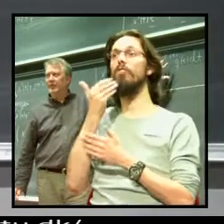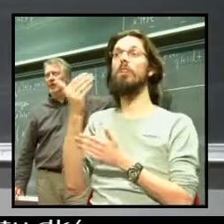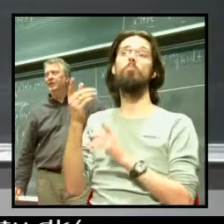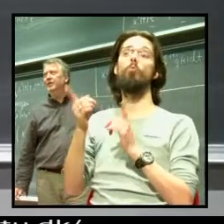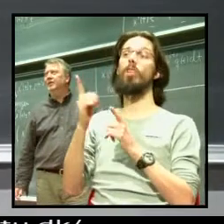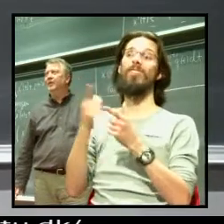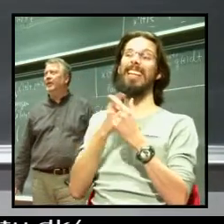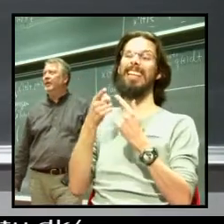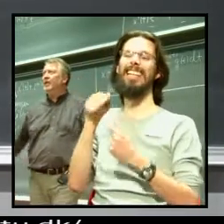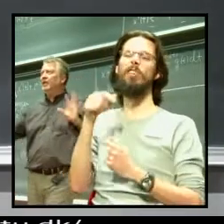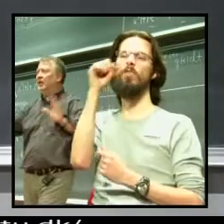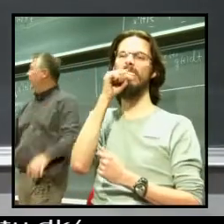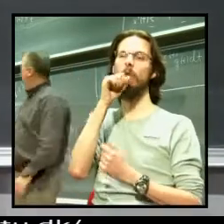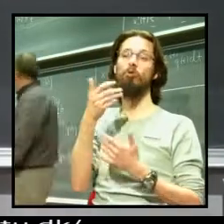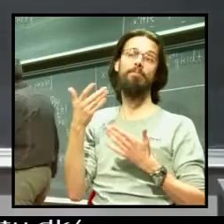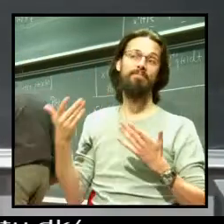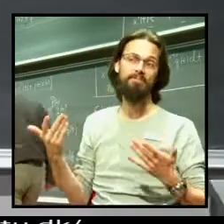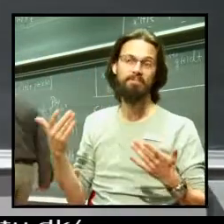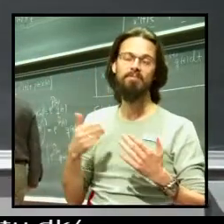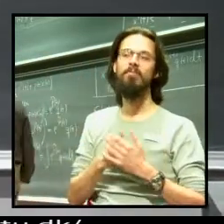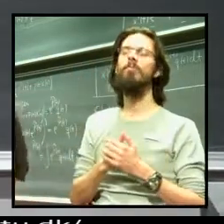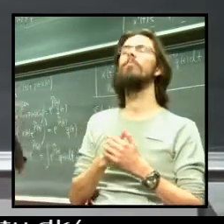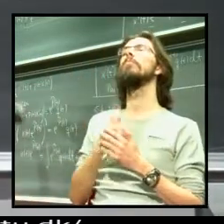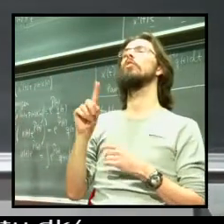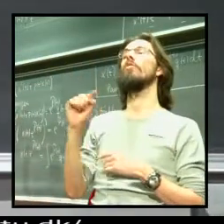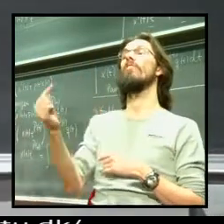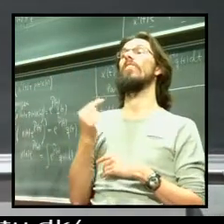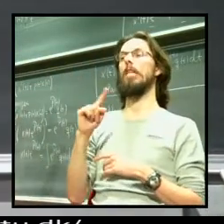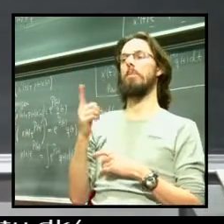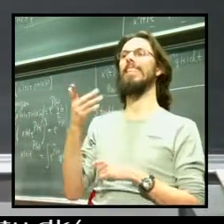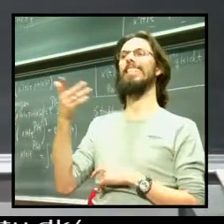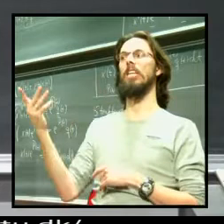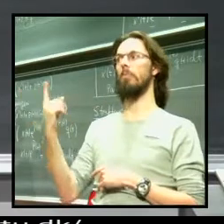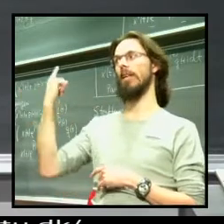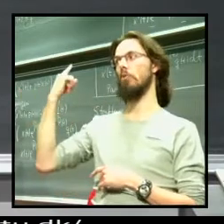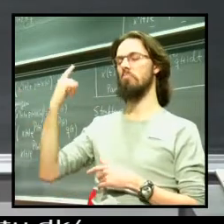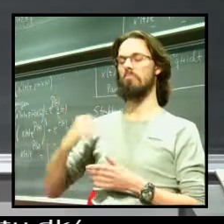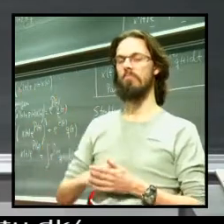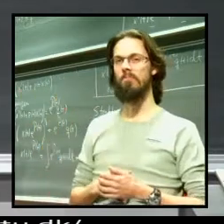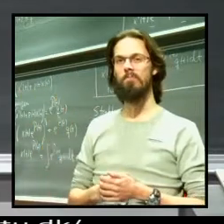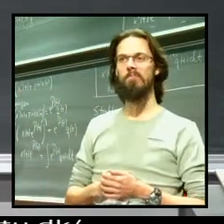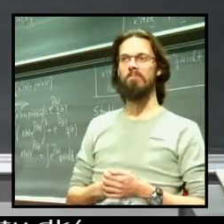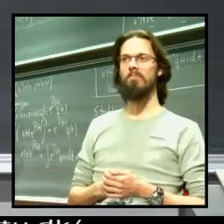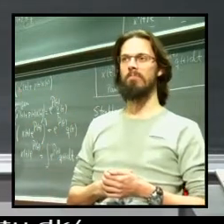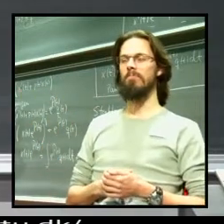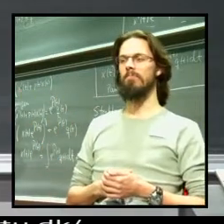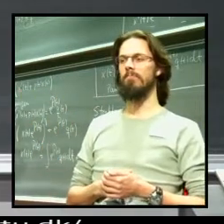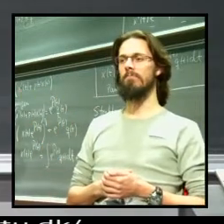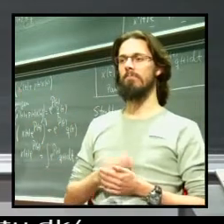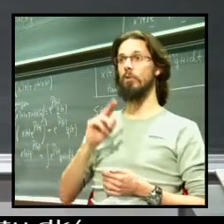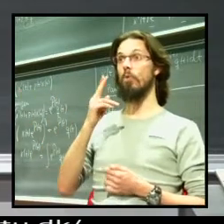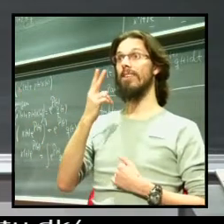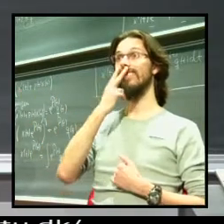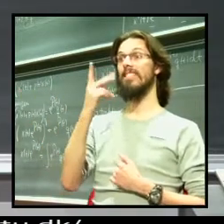som var snavset. Ikke? Så lad os lige vende tilbage til vores eksempel, det deroppe. Så nu kigger jeg på